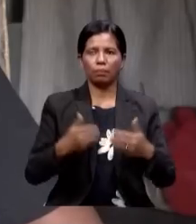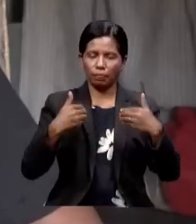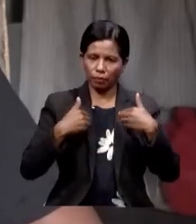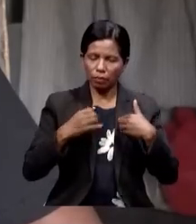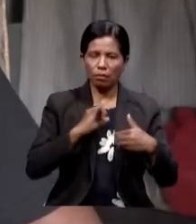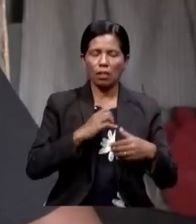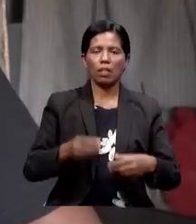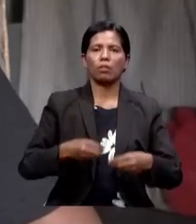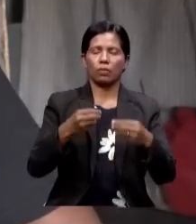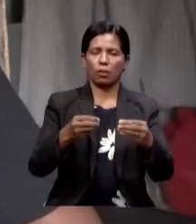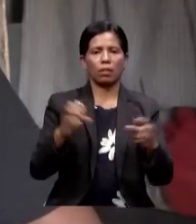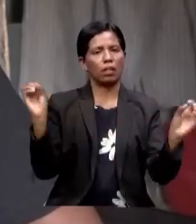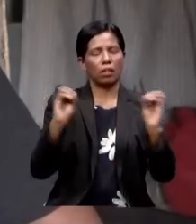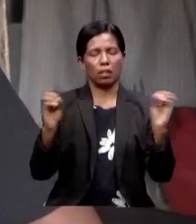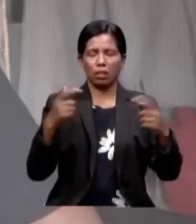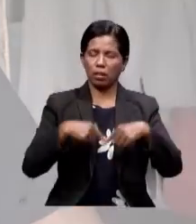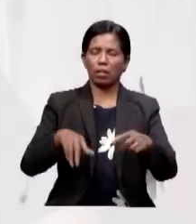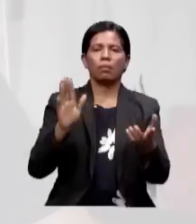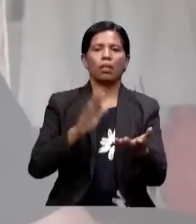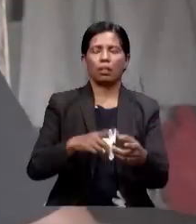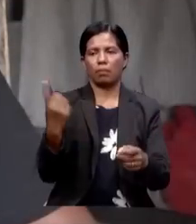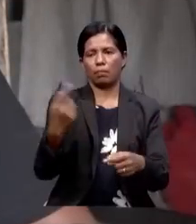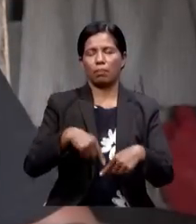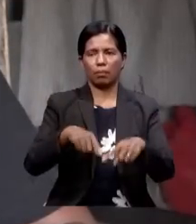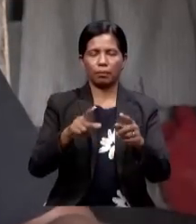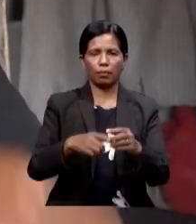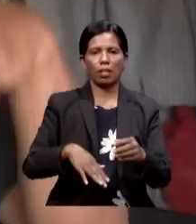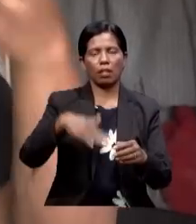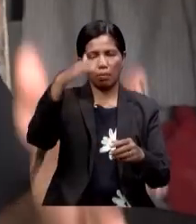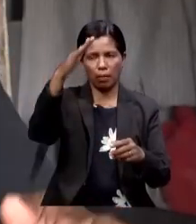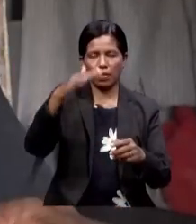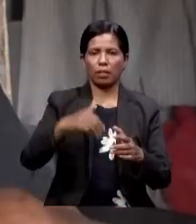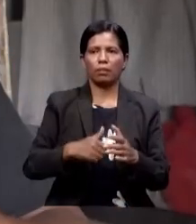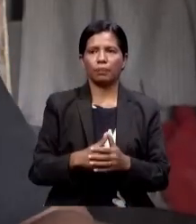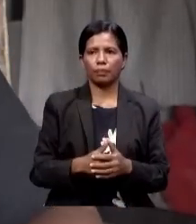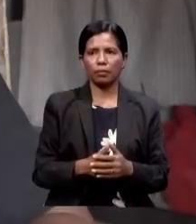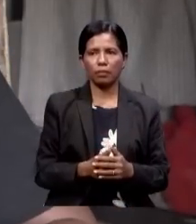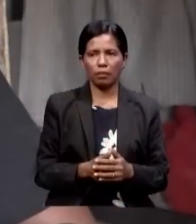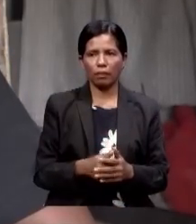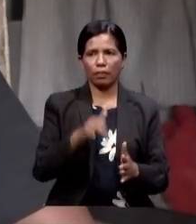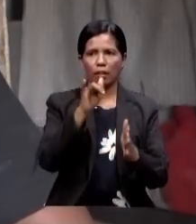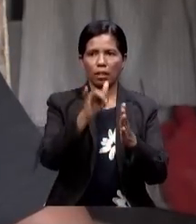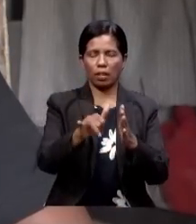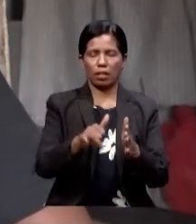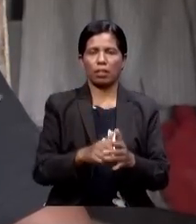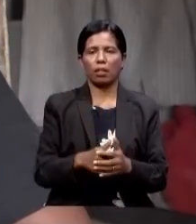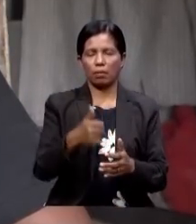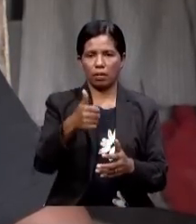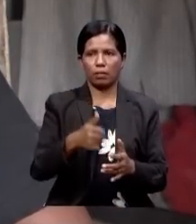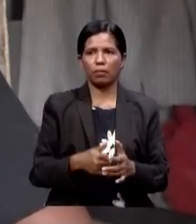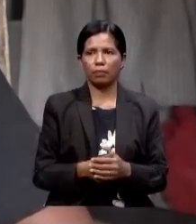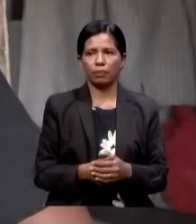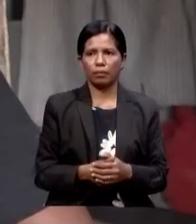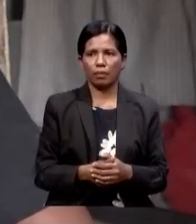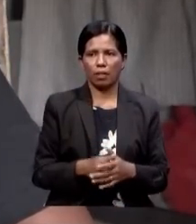lahi sira bade tona sira buat ne asa sira buat ne asa ne helete ne makisa ne be ne